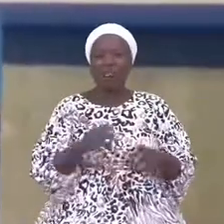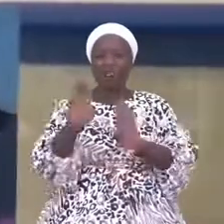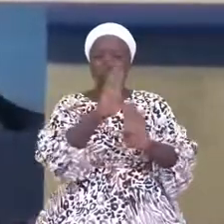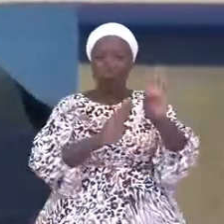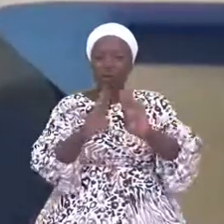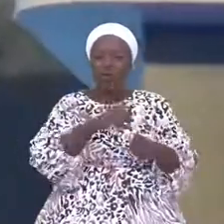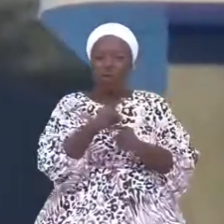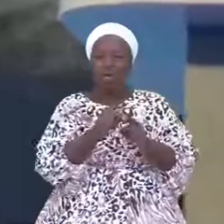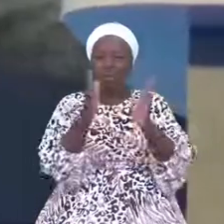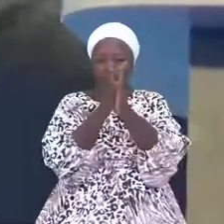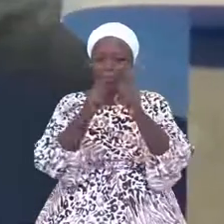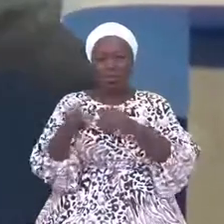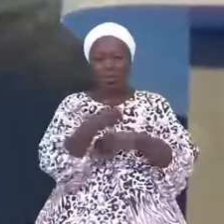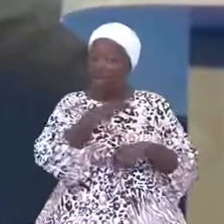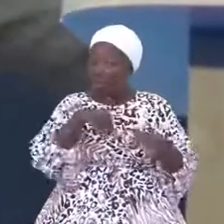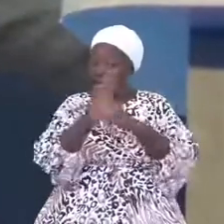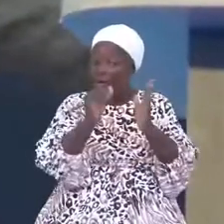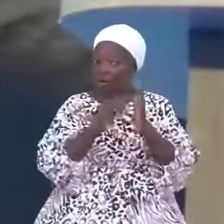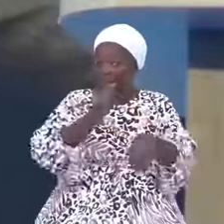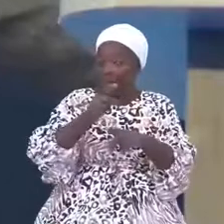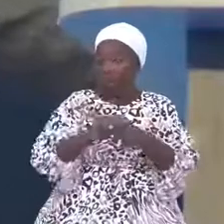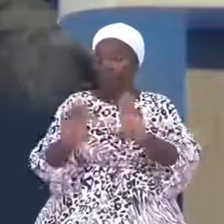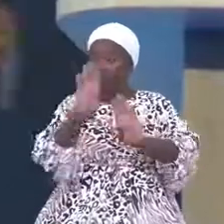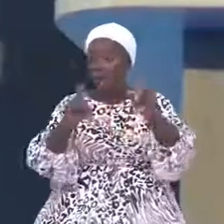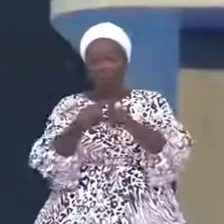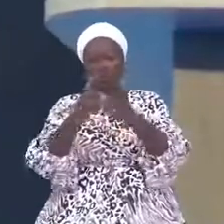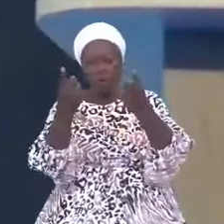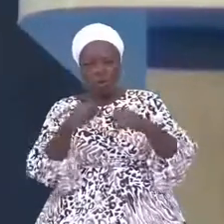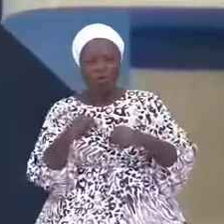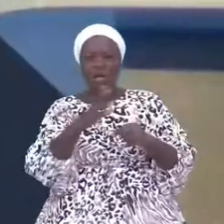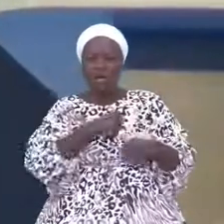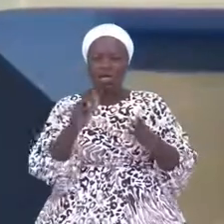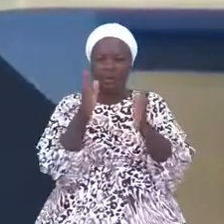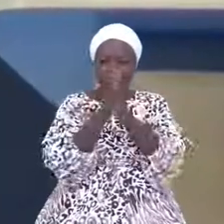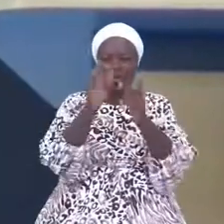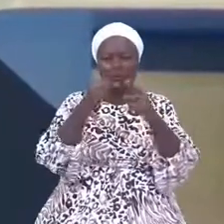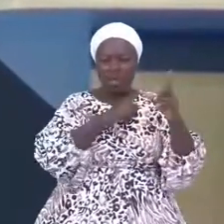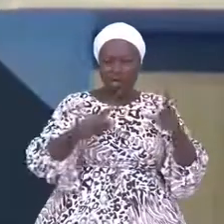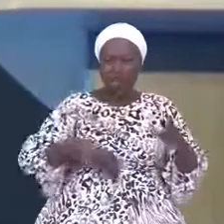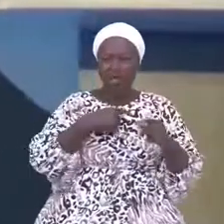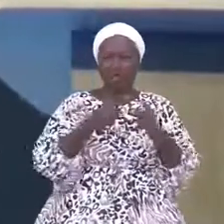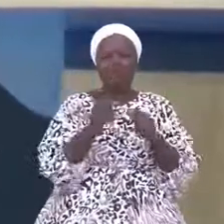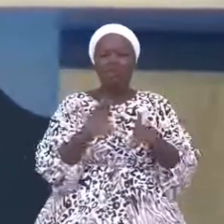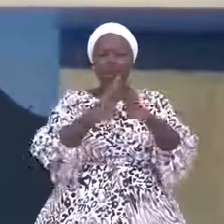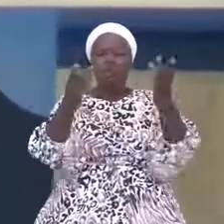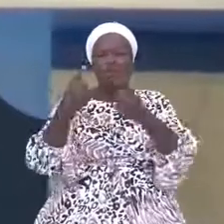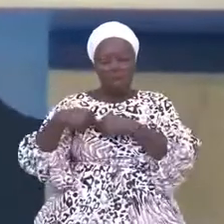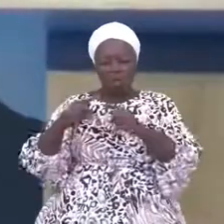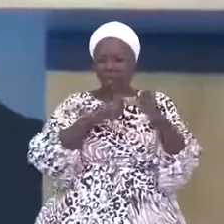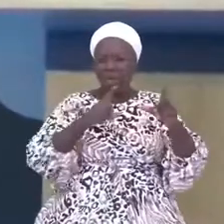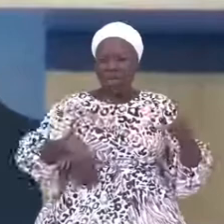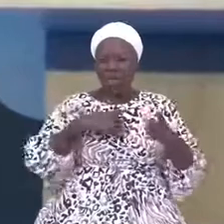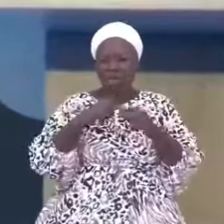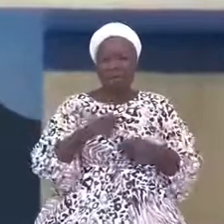mais au temps de leur détresse, ils crièrent à toi. Et toi, au moment de ta détresse, comme tu cries au Seigneur, et